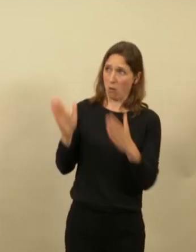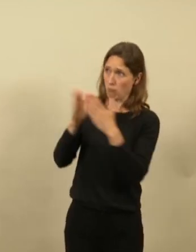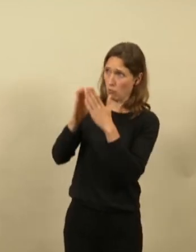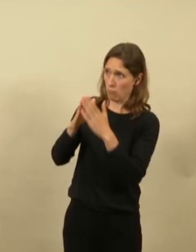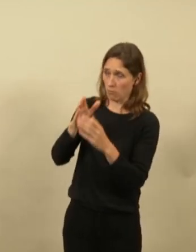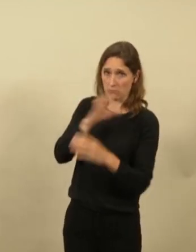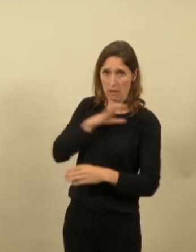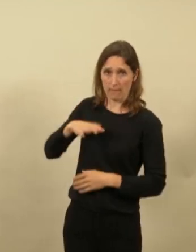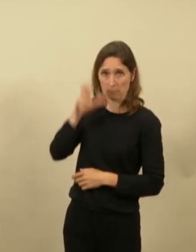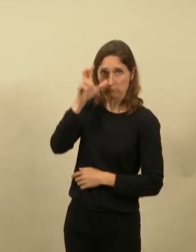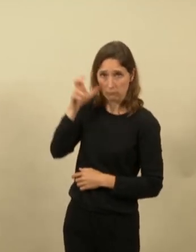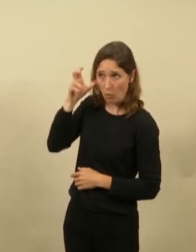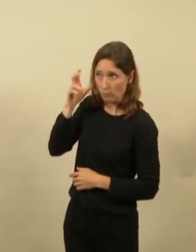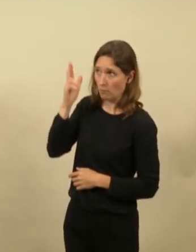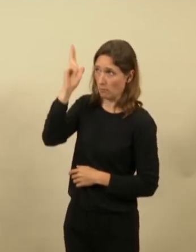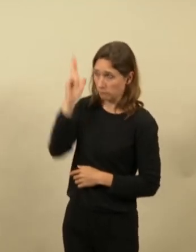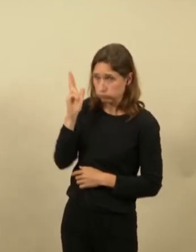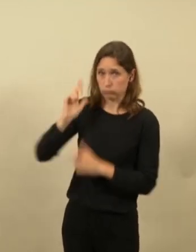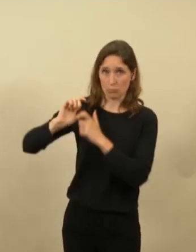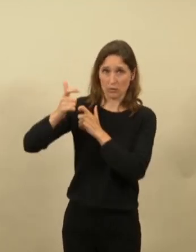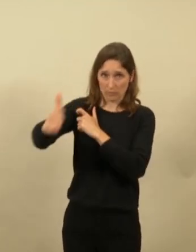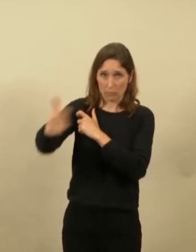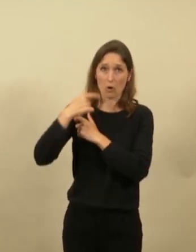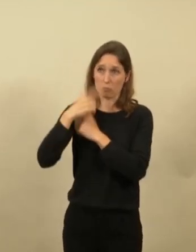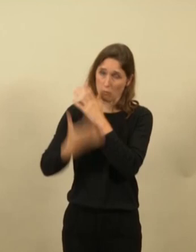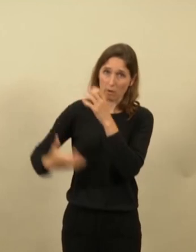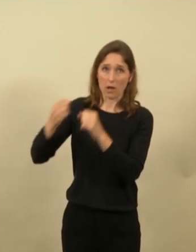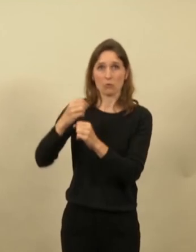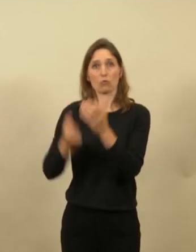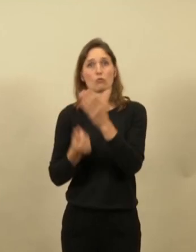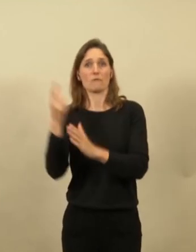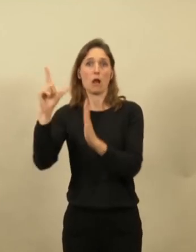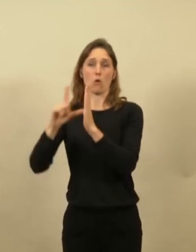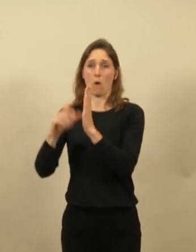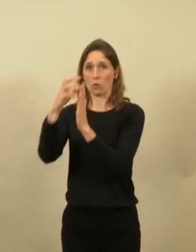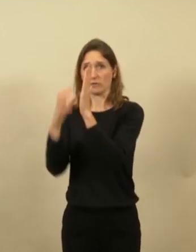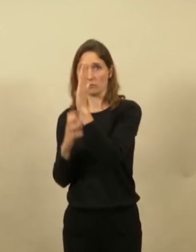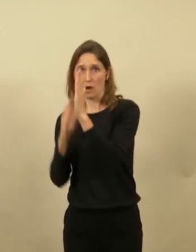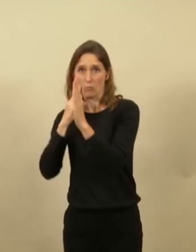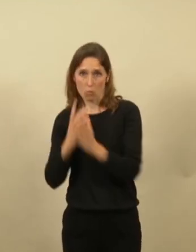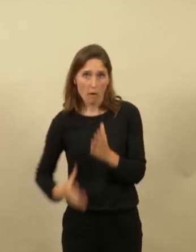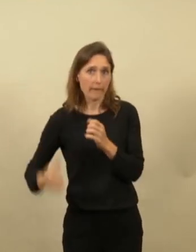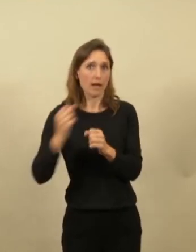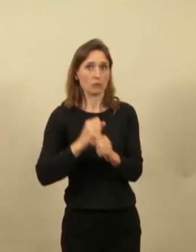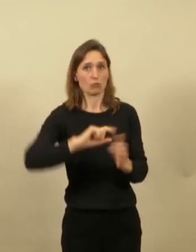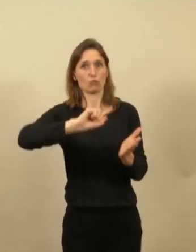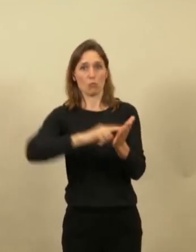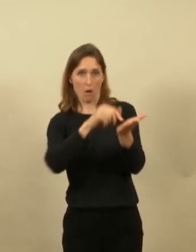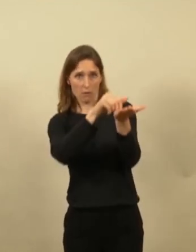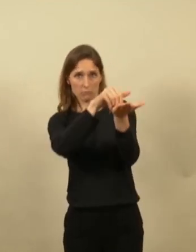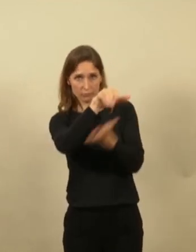borne d'engager la procédure visant à déposer donc un projet de loi constitutionnel pour installer le droit donc à la révocation des